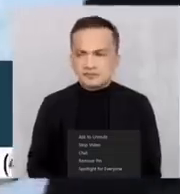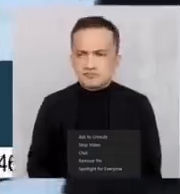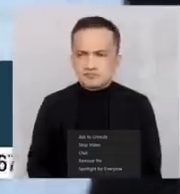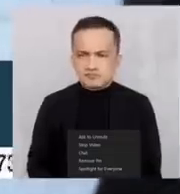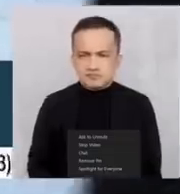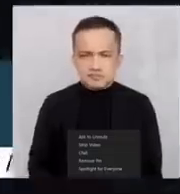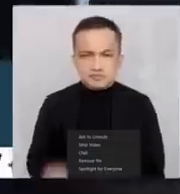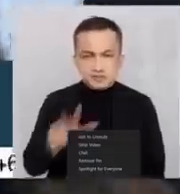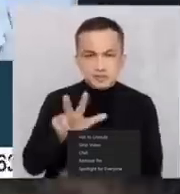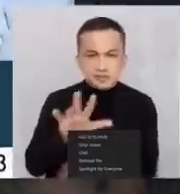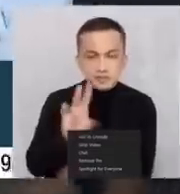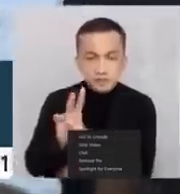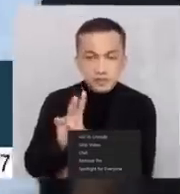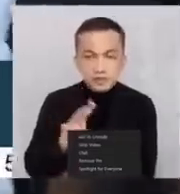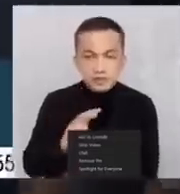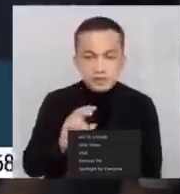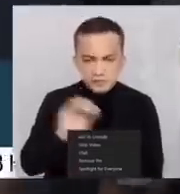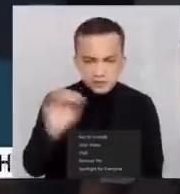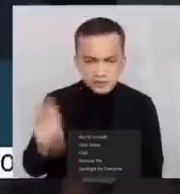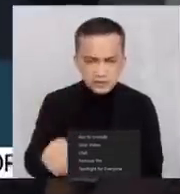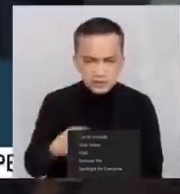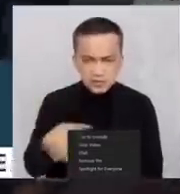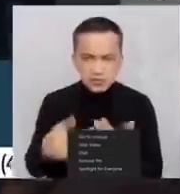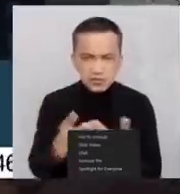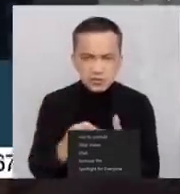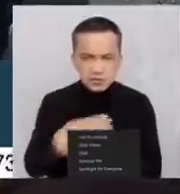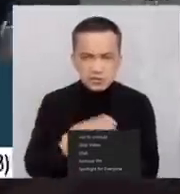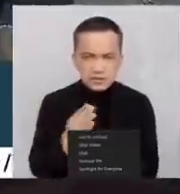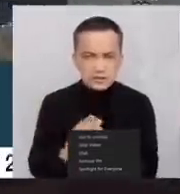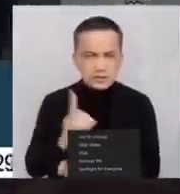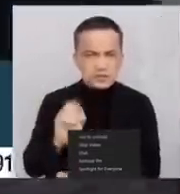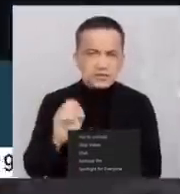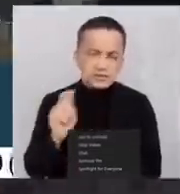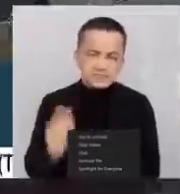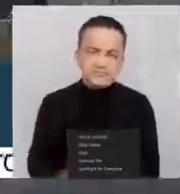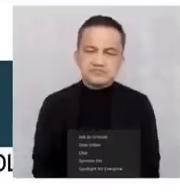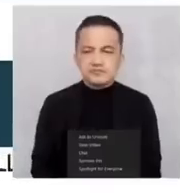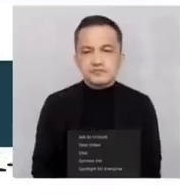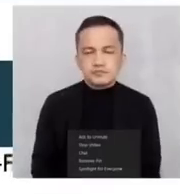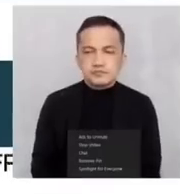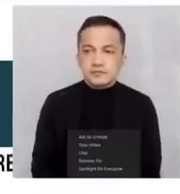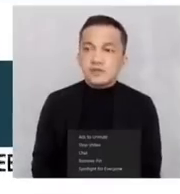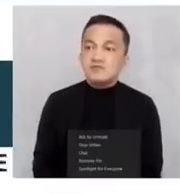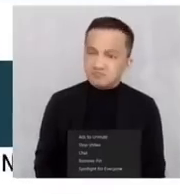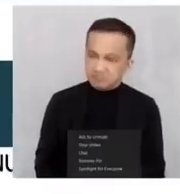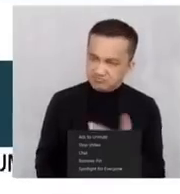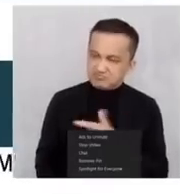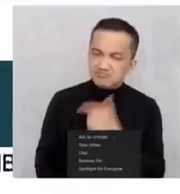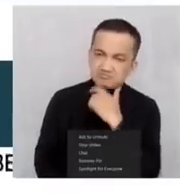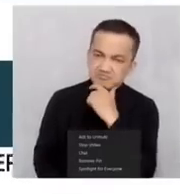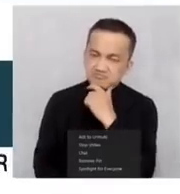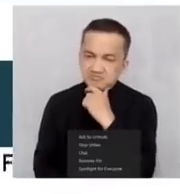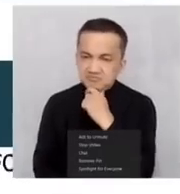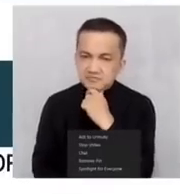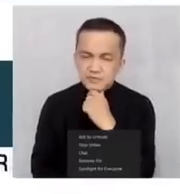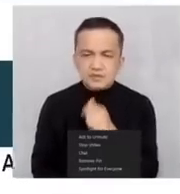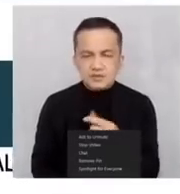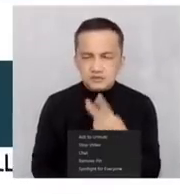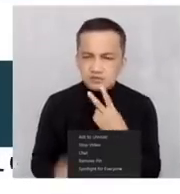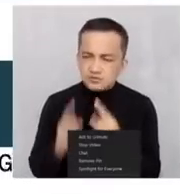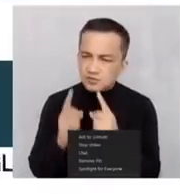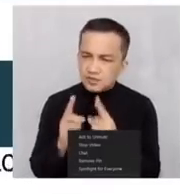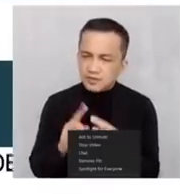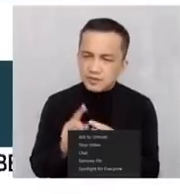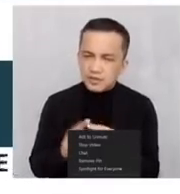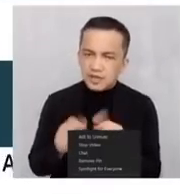37% of the whole budget of the DOT. Mm-hmm. All right, so you talked about how important it